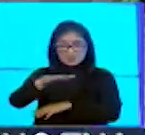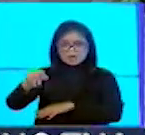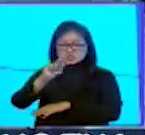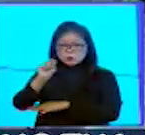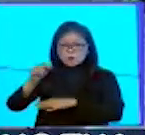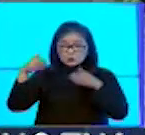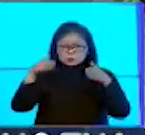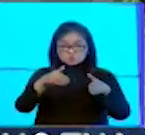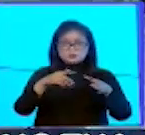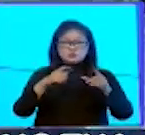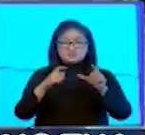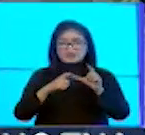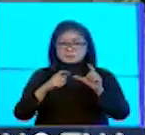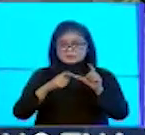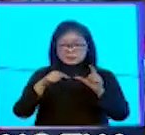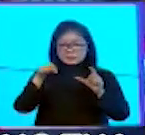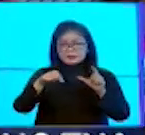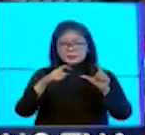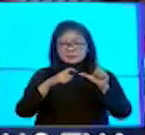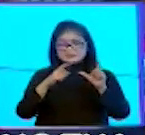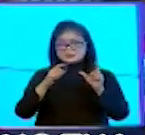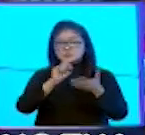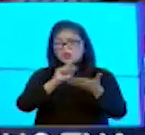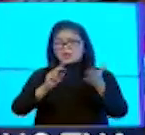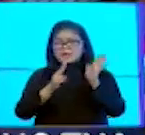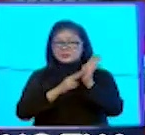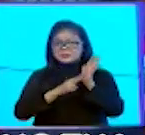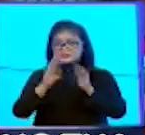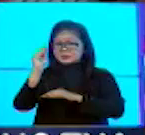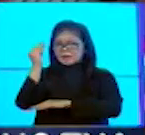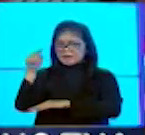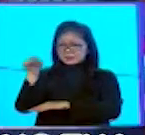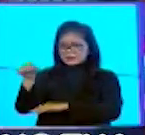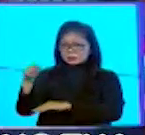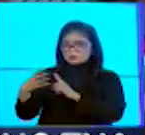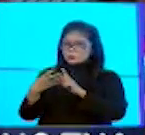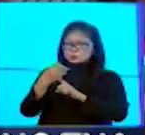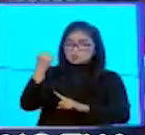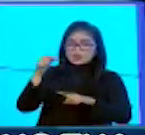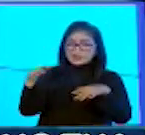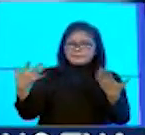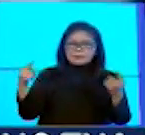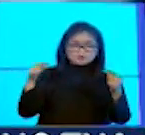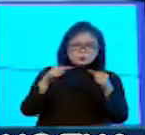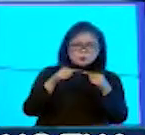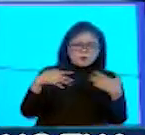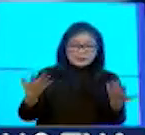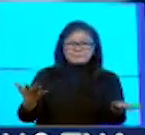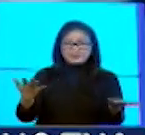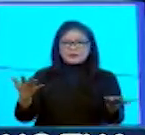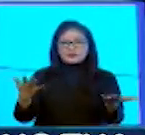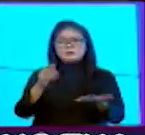DKI Jakarta ini diterapkan agar para calon peserta didik tidak memiliki sekolah yang jauh